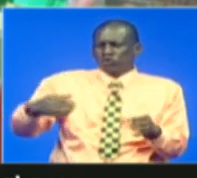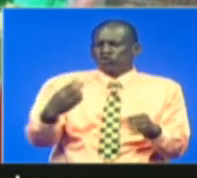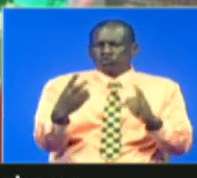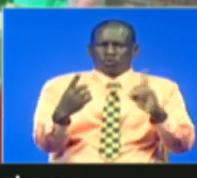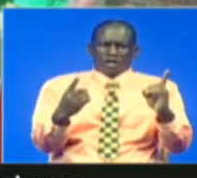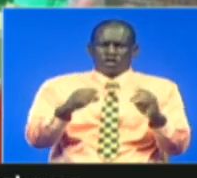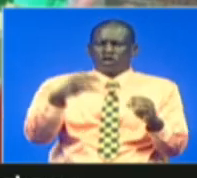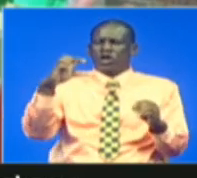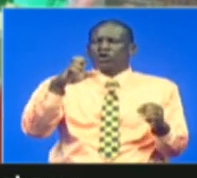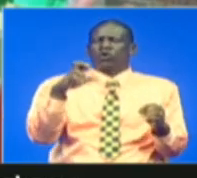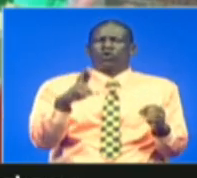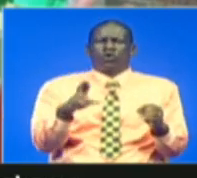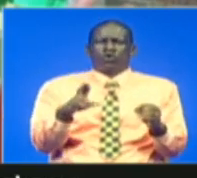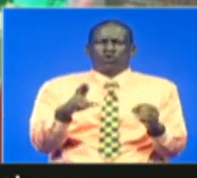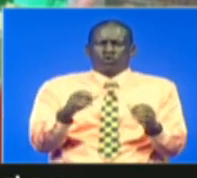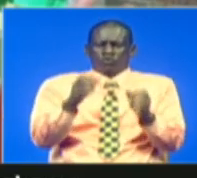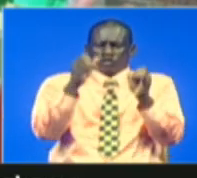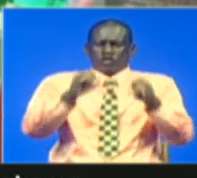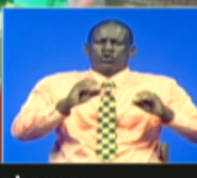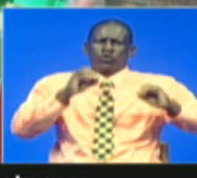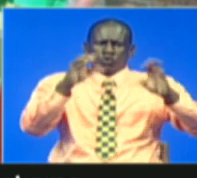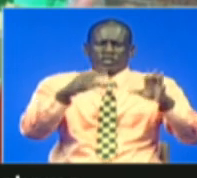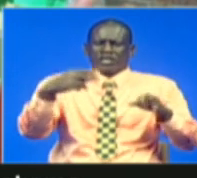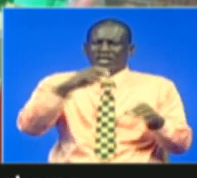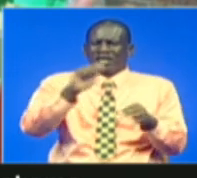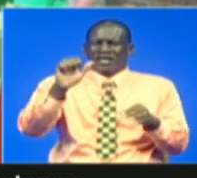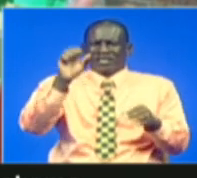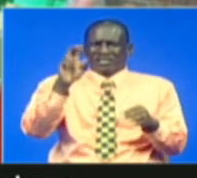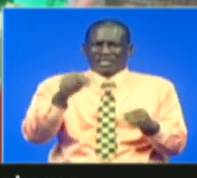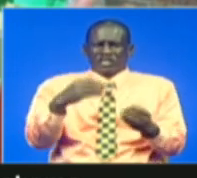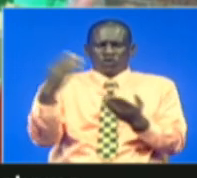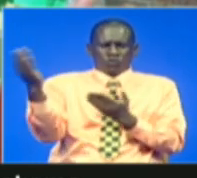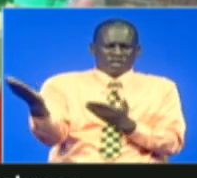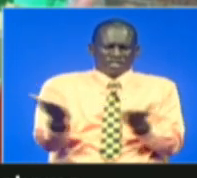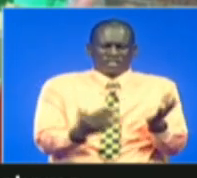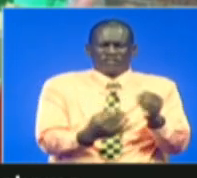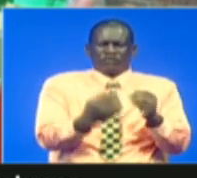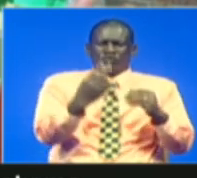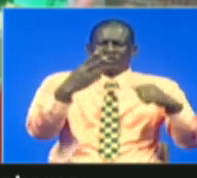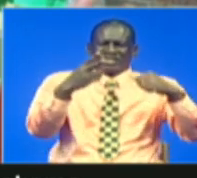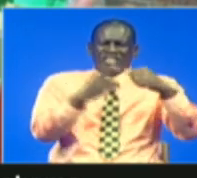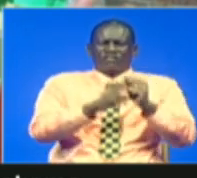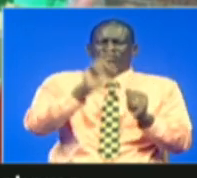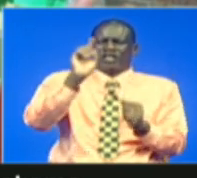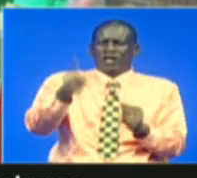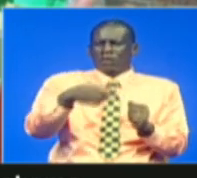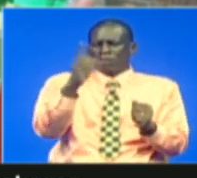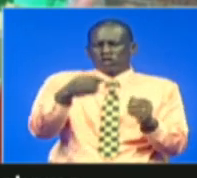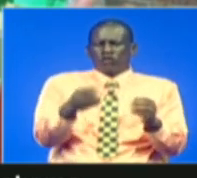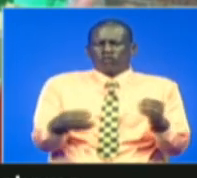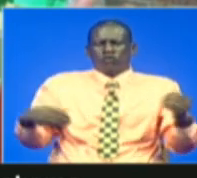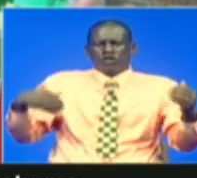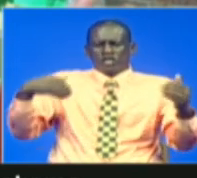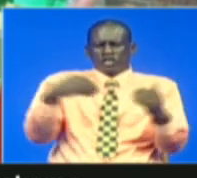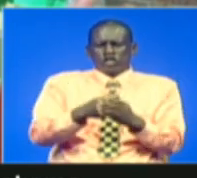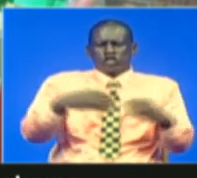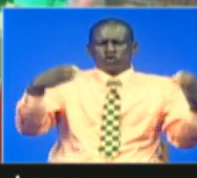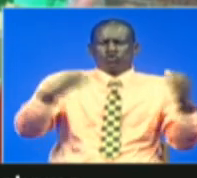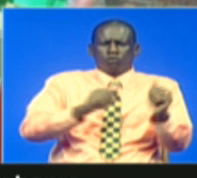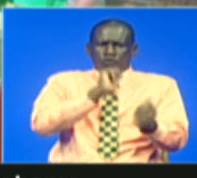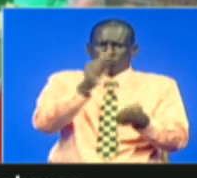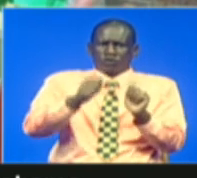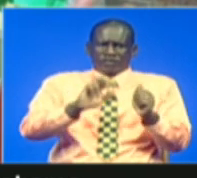Gor Mahia inolewayo na kocha mkuu Hassan Okitei itapokea donge la shilingi milioni 27 kwa kufuzu awamu ya makundi kwa msimu wa